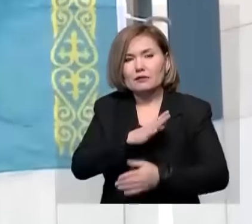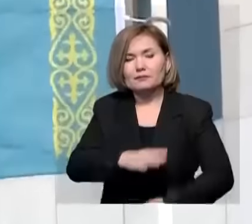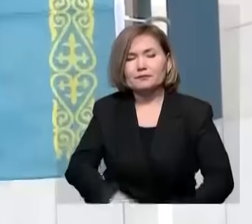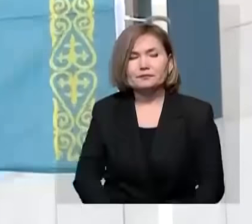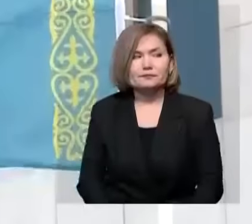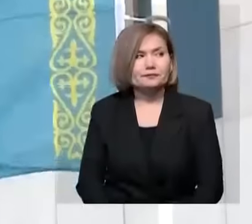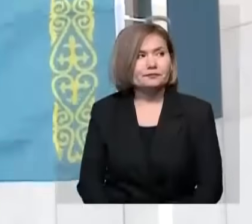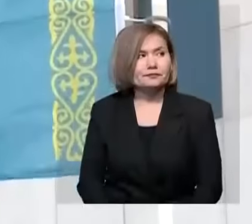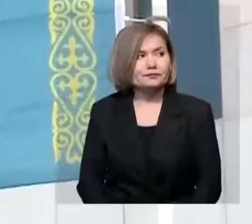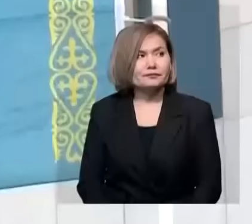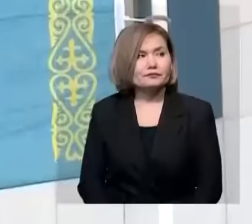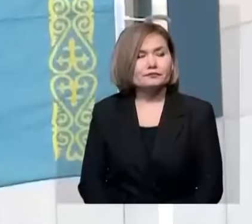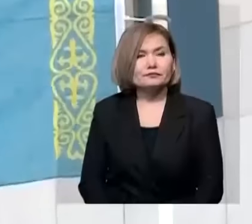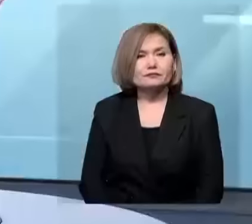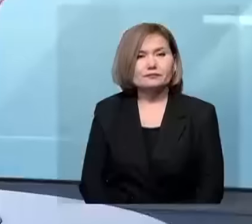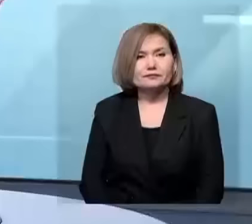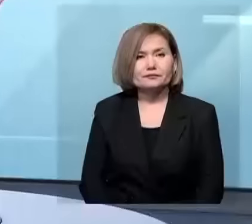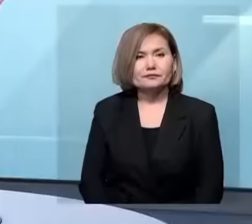қабылдады.